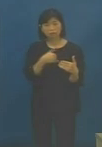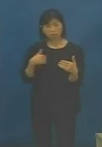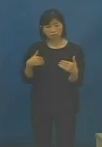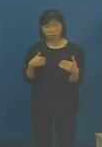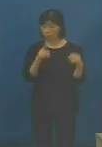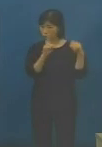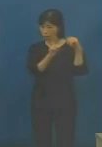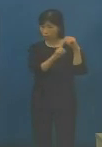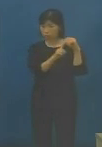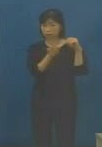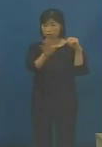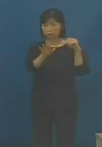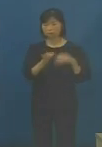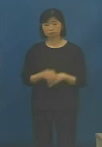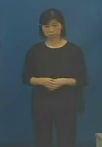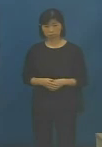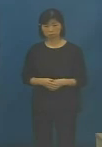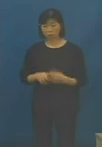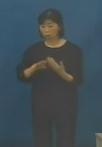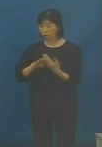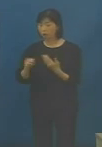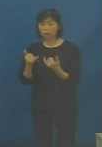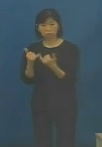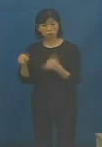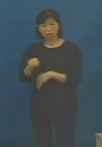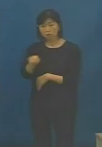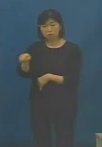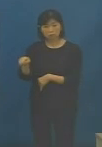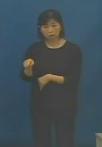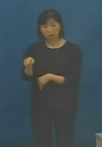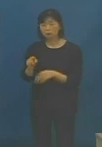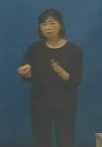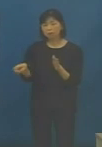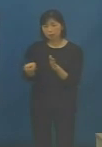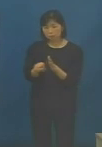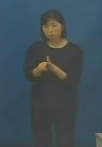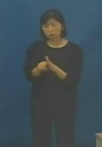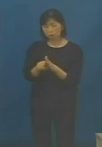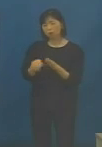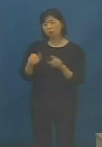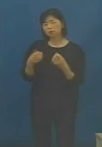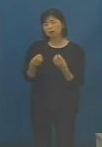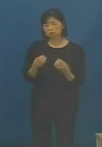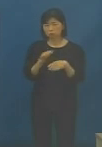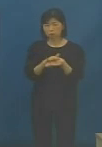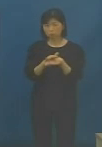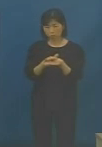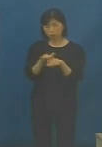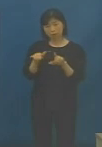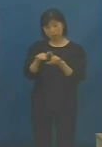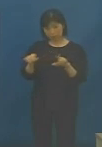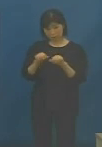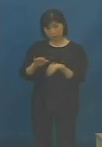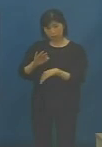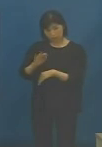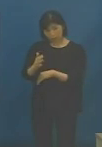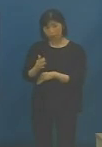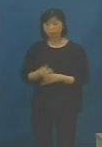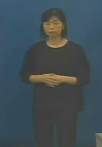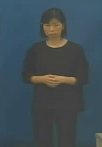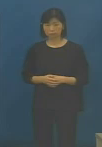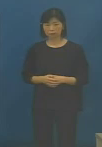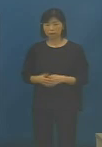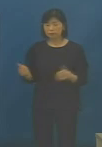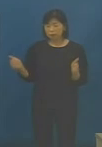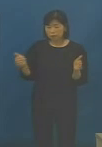。でそれ以外の方々は今まで同じレベルでこれ言ってました。でこれずっとじゅんぐりじゅんぐり言ってですね、それで